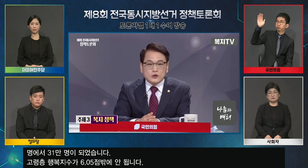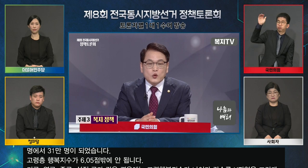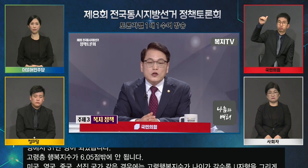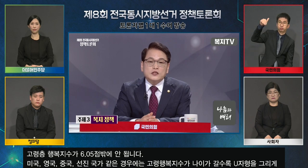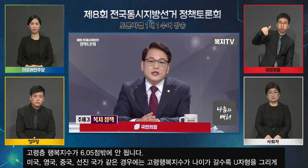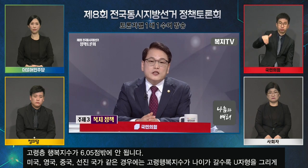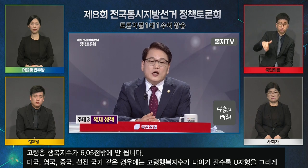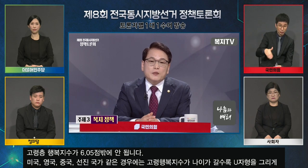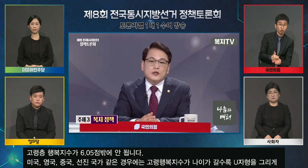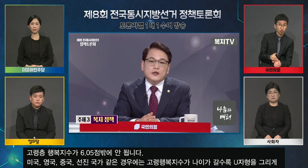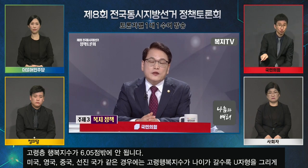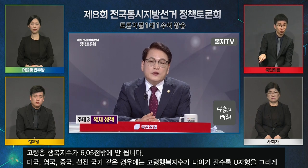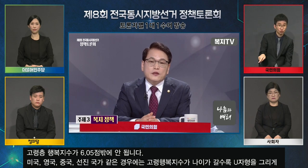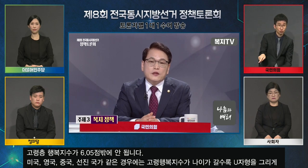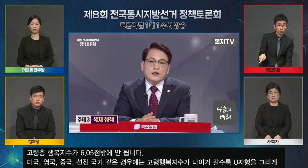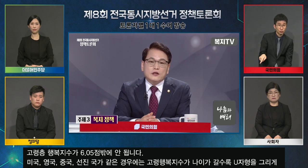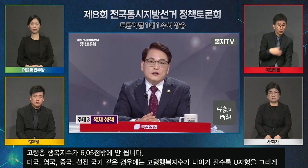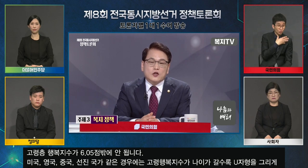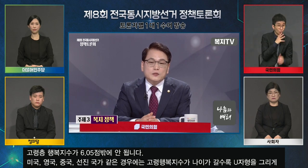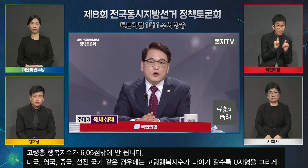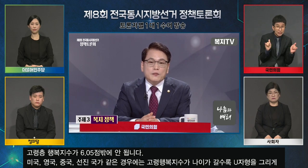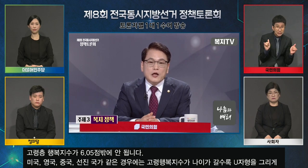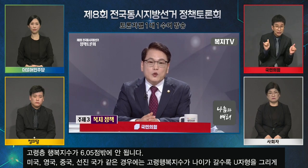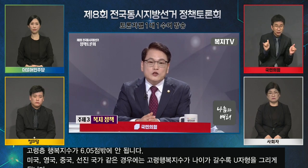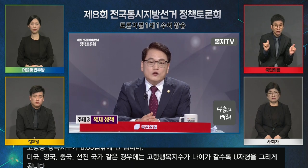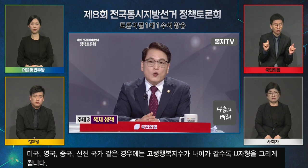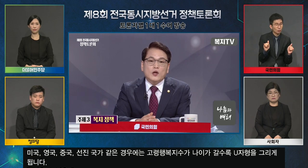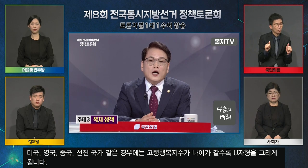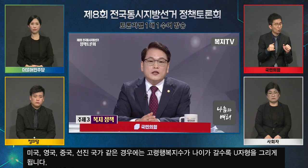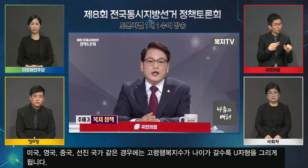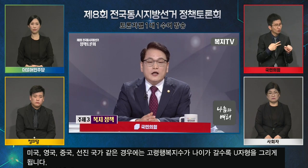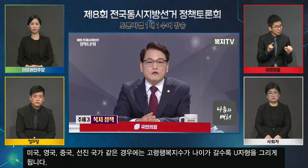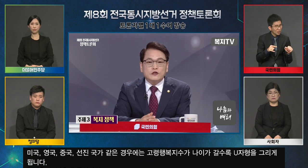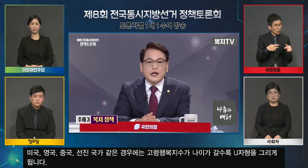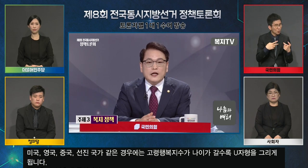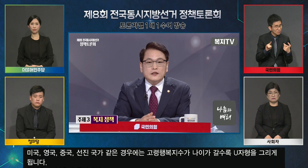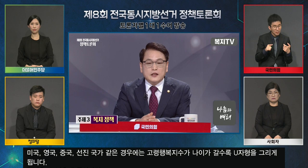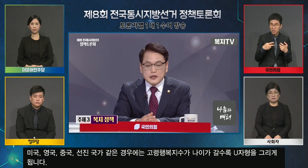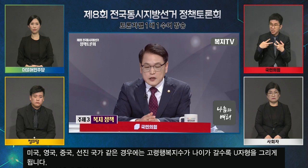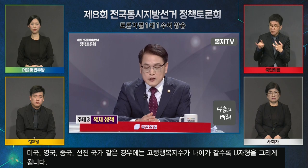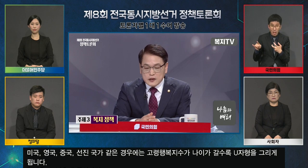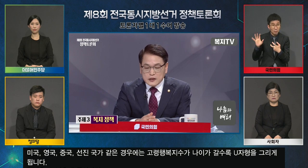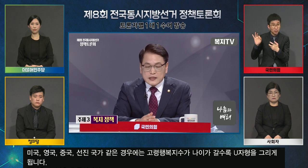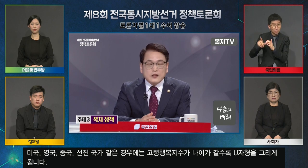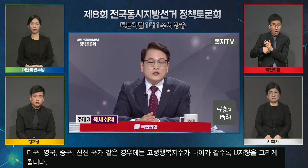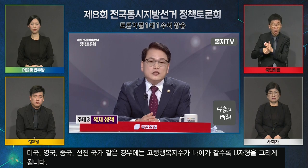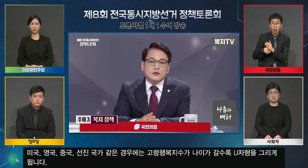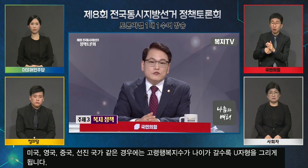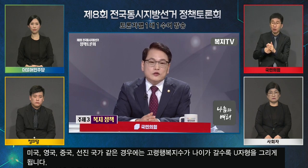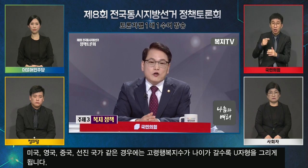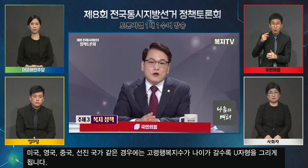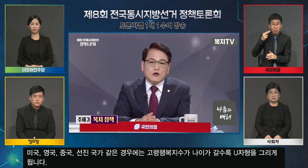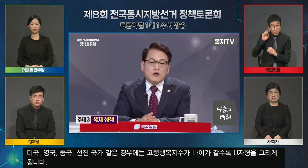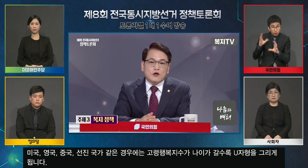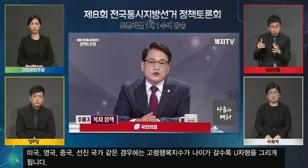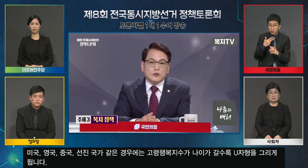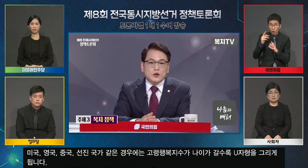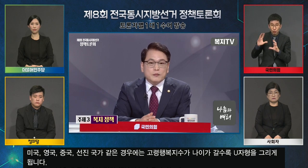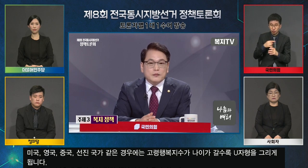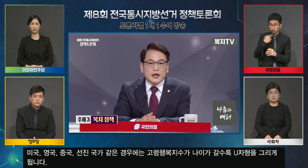장년층, 노년층에 들어가면 점점 행복지수가 올라가는데 우리나라는 장년층부터